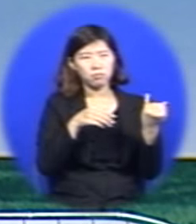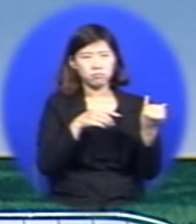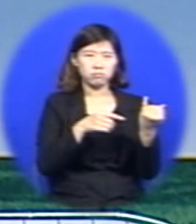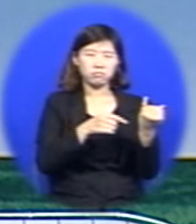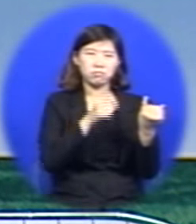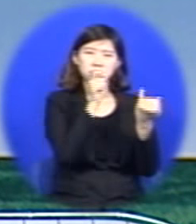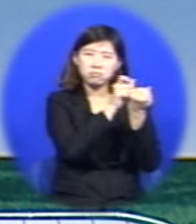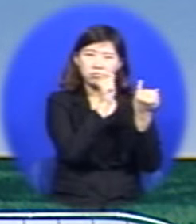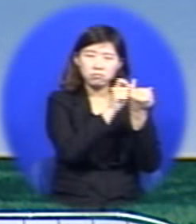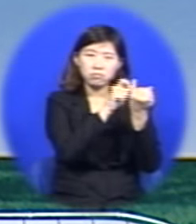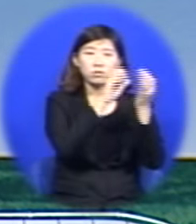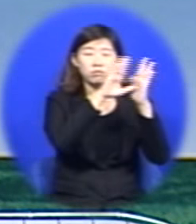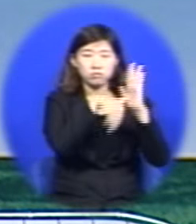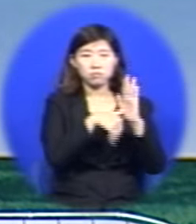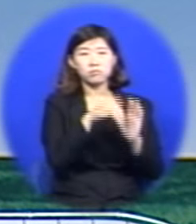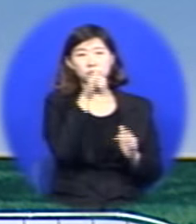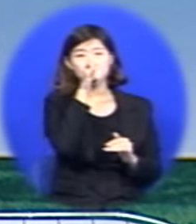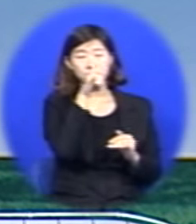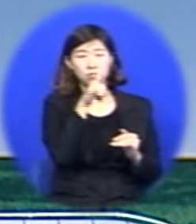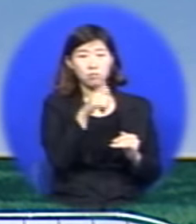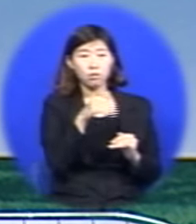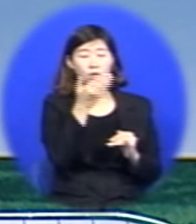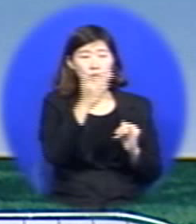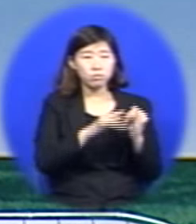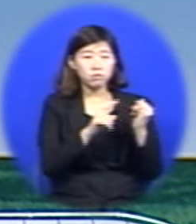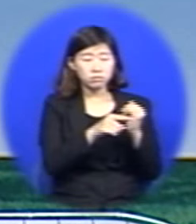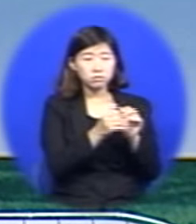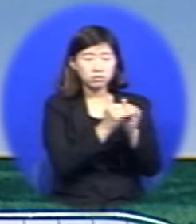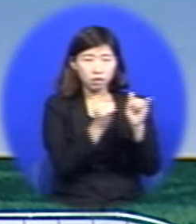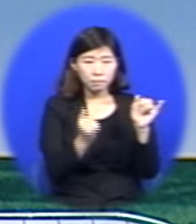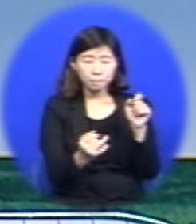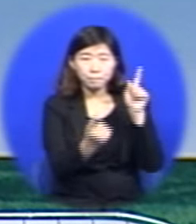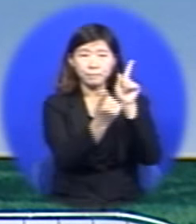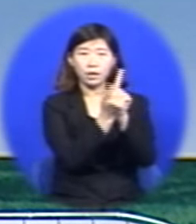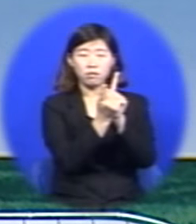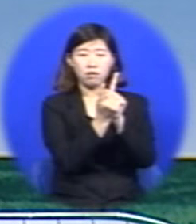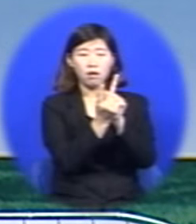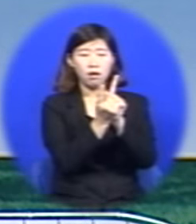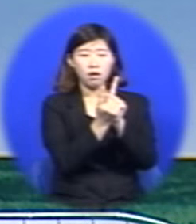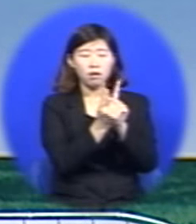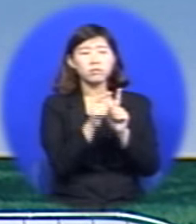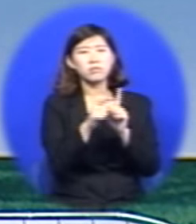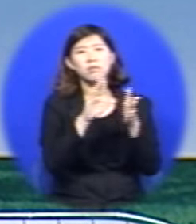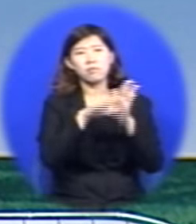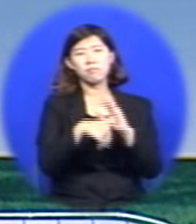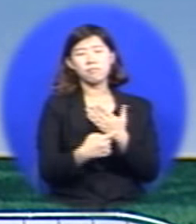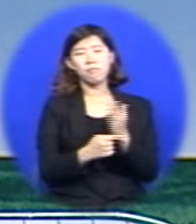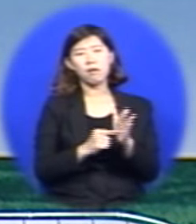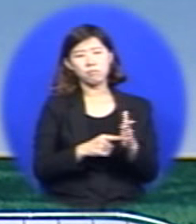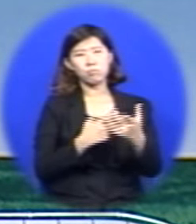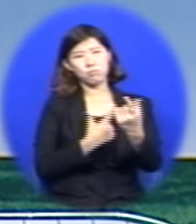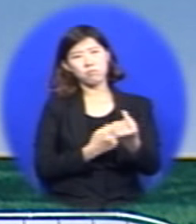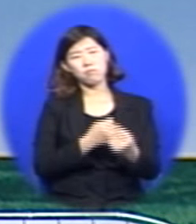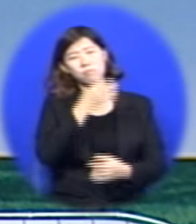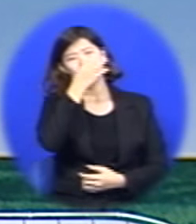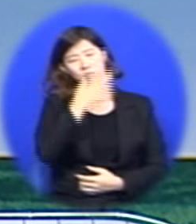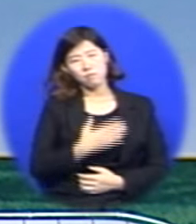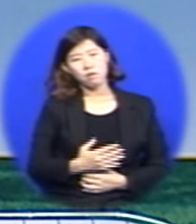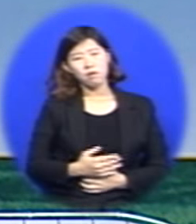때가 있어요. 그때도 똑같이 마음이 너무너무 힘들었어요. 내가 그분을 어떻게 대할 수